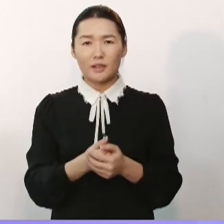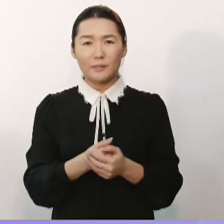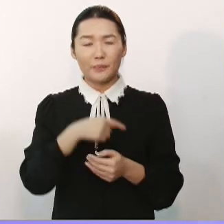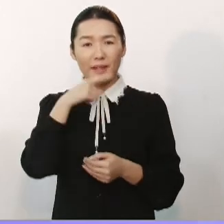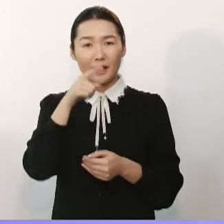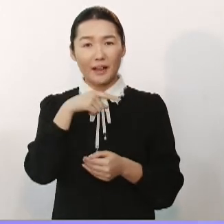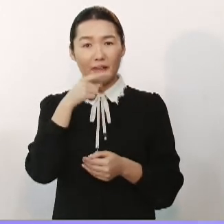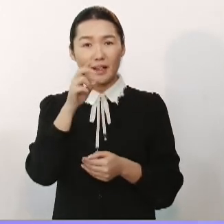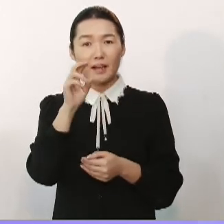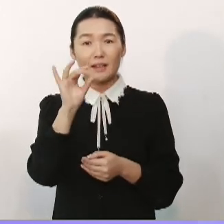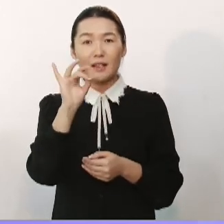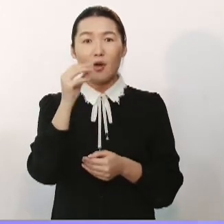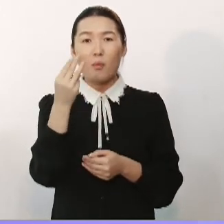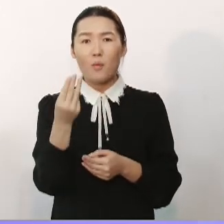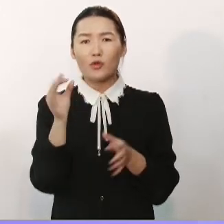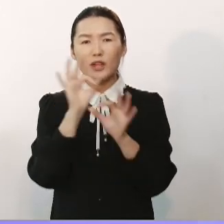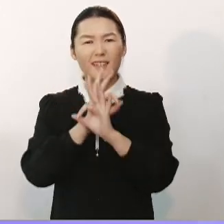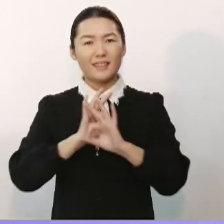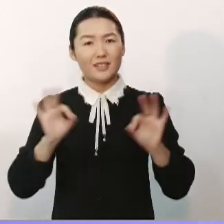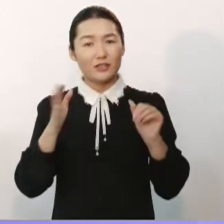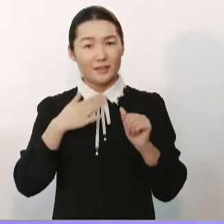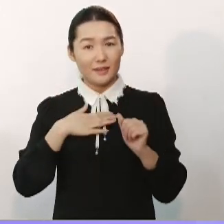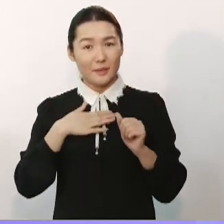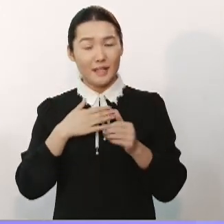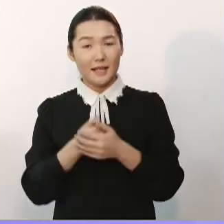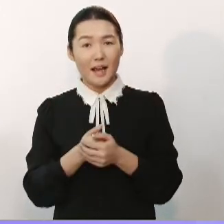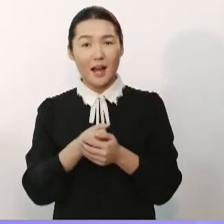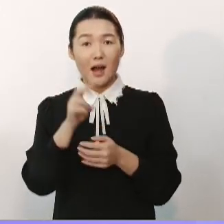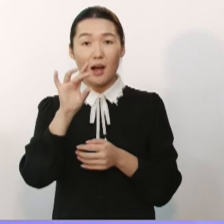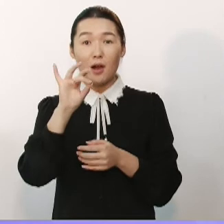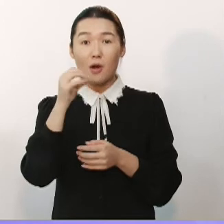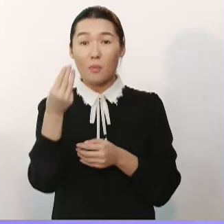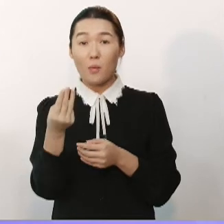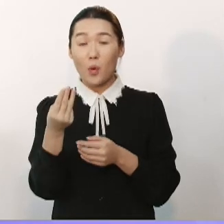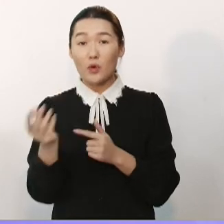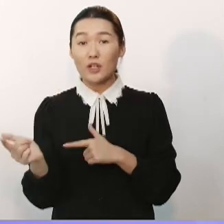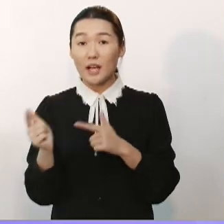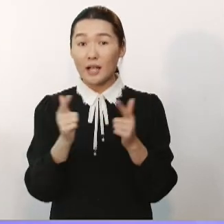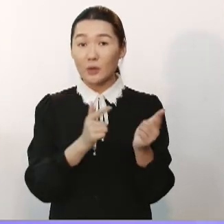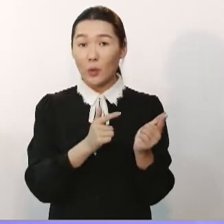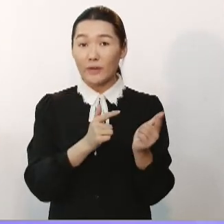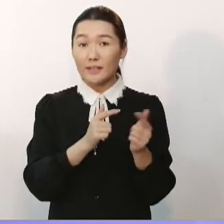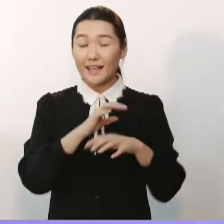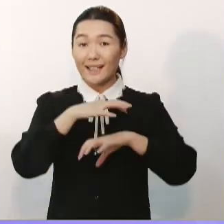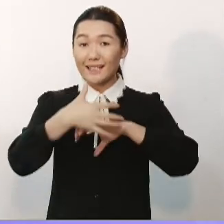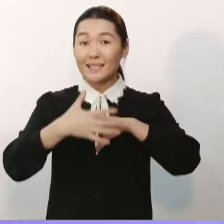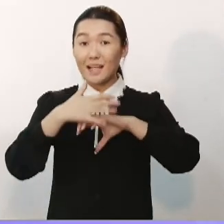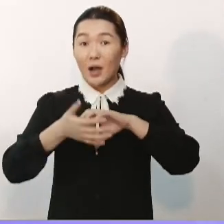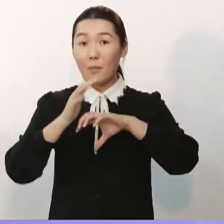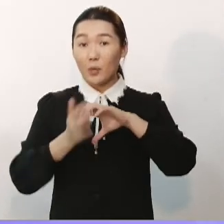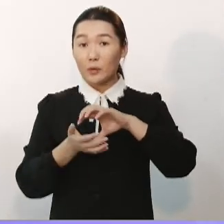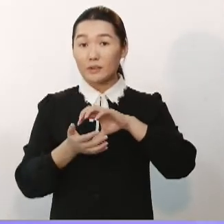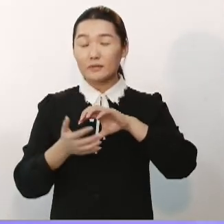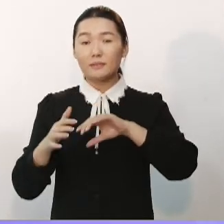Говорят, борщ отличный из меня. Борщ готовится из капусты.